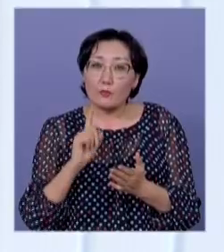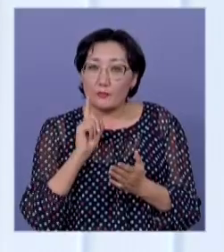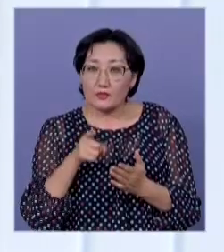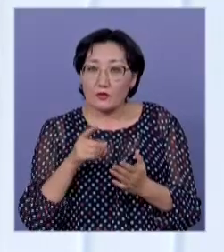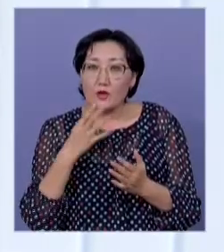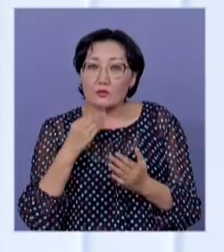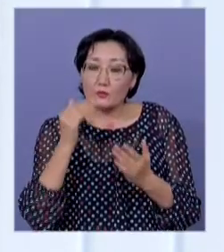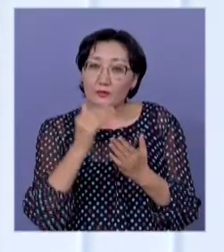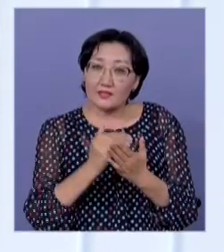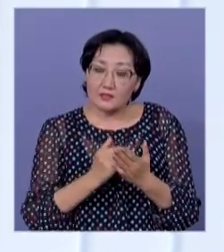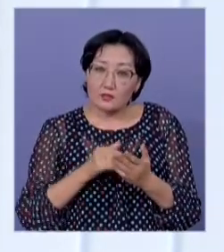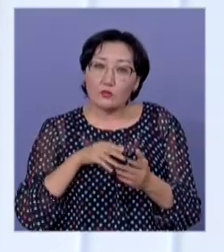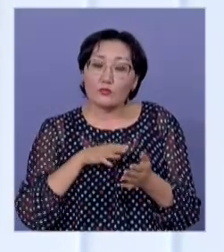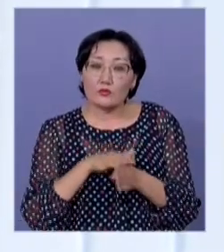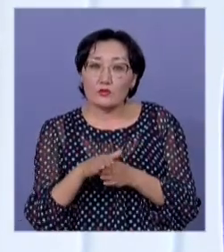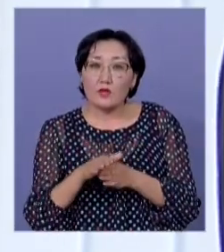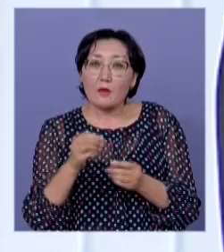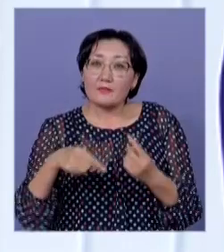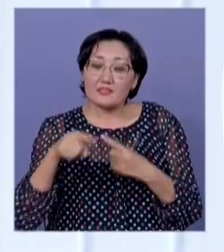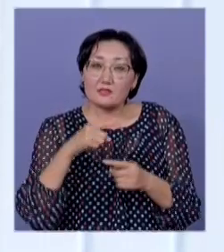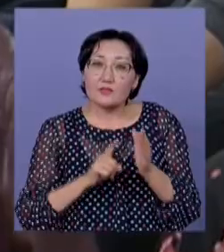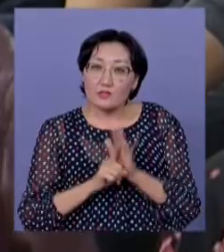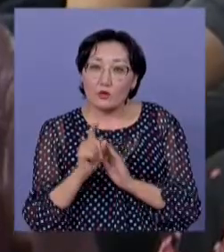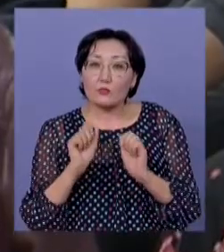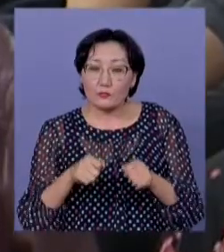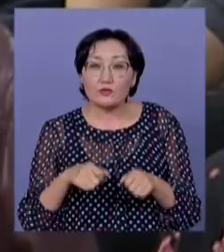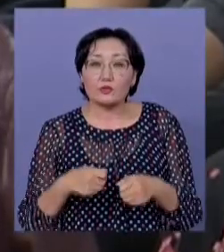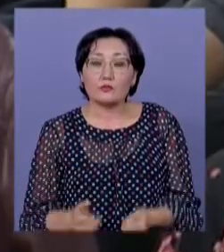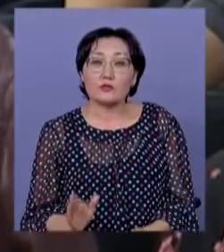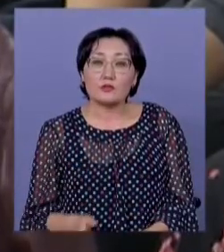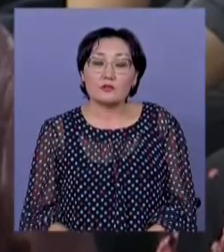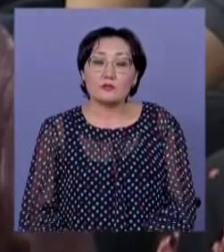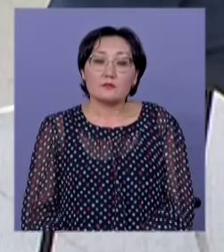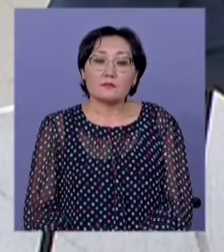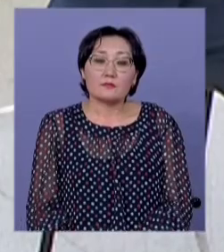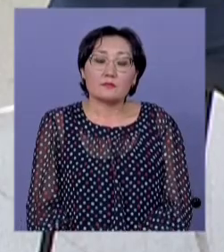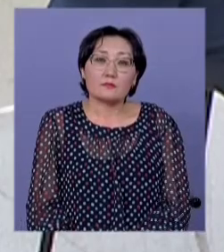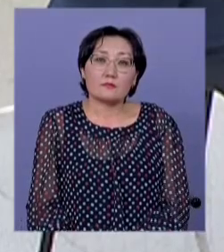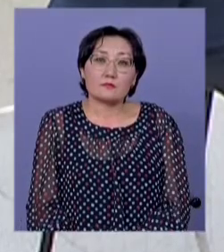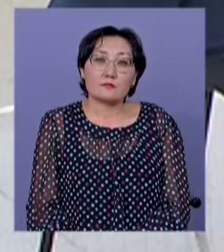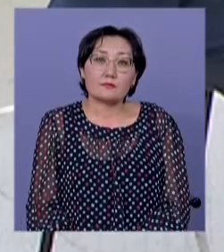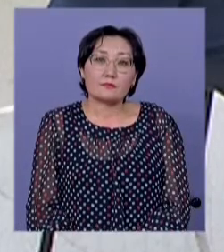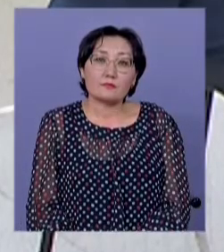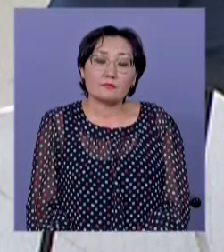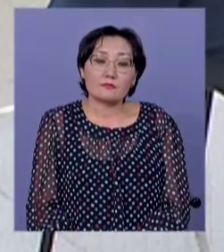өздерінің жобаларын жүзеге асырып, бизнес бастауға мүмкіндік алады. Қуан Нұрақын, Валерий Таубалдиев, Алматы